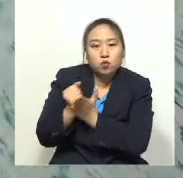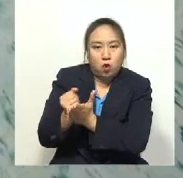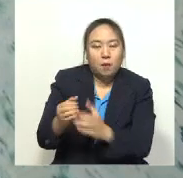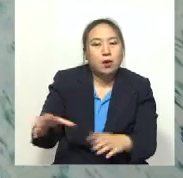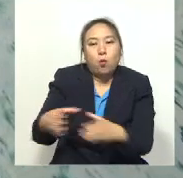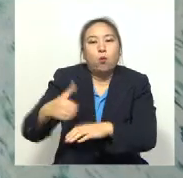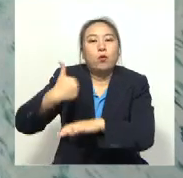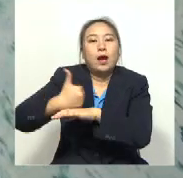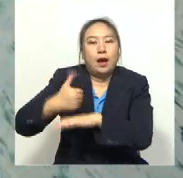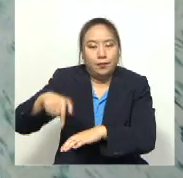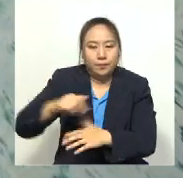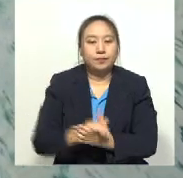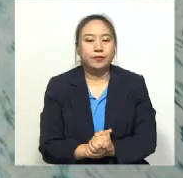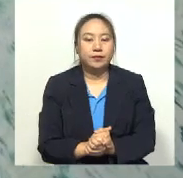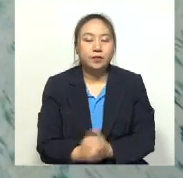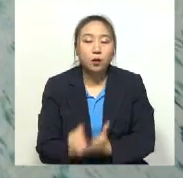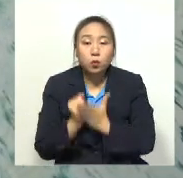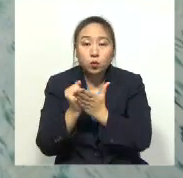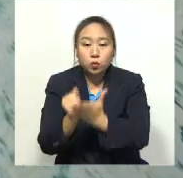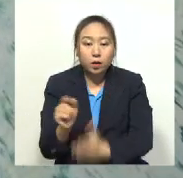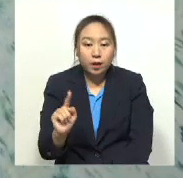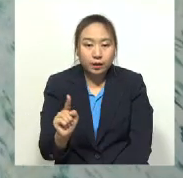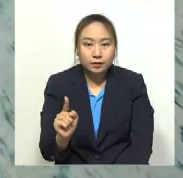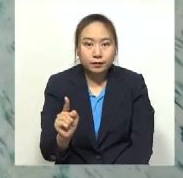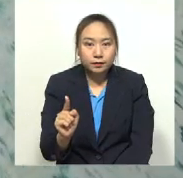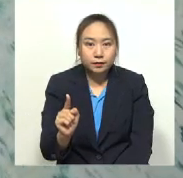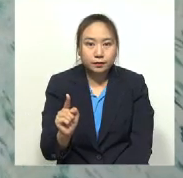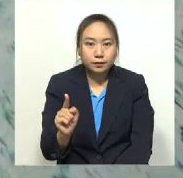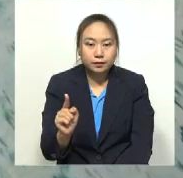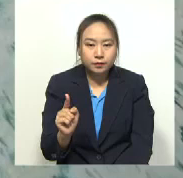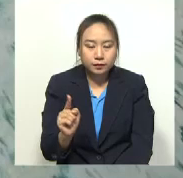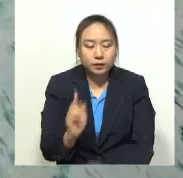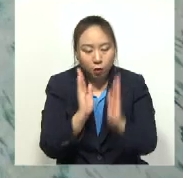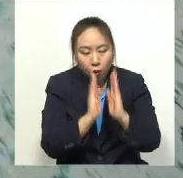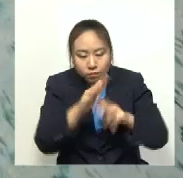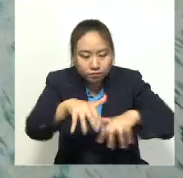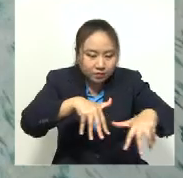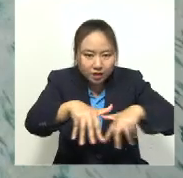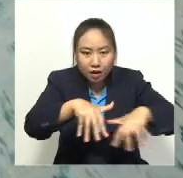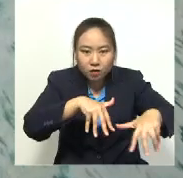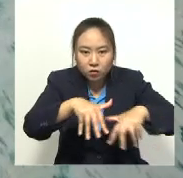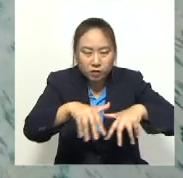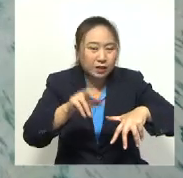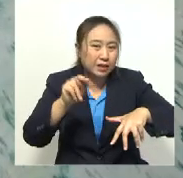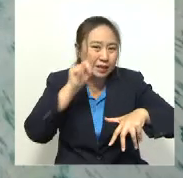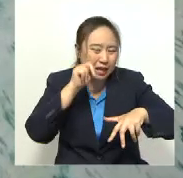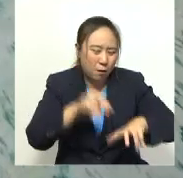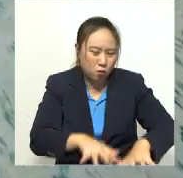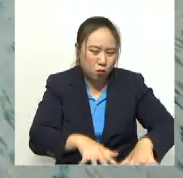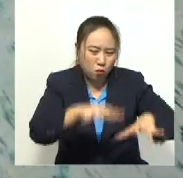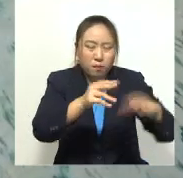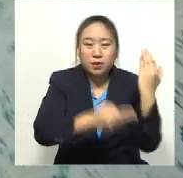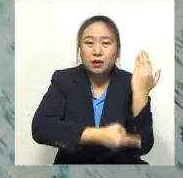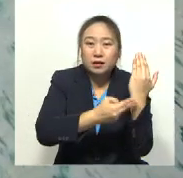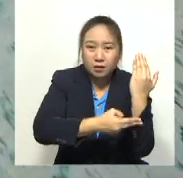ชุดไปด้วยนะครับก็จะช่วยในเรื่องของการช่วยเหลือผู้ที่มีน้ำท่วมขังตามรีสอร์ท